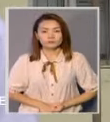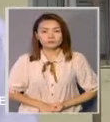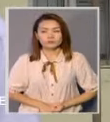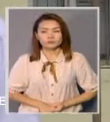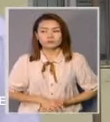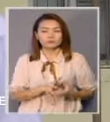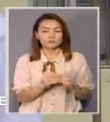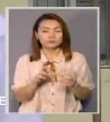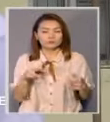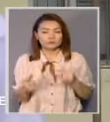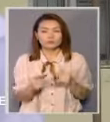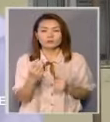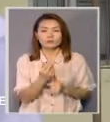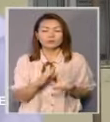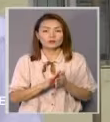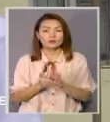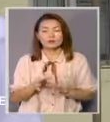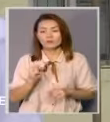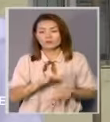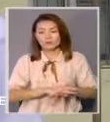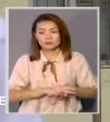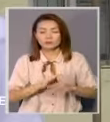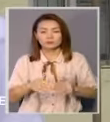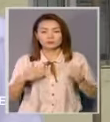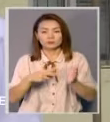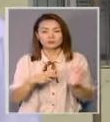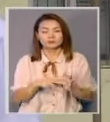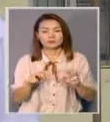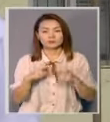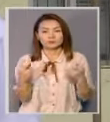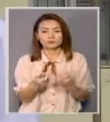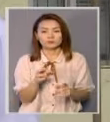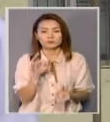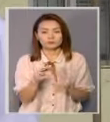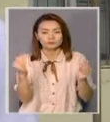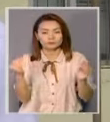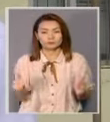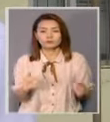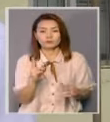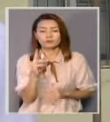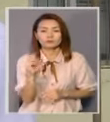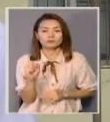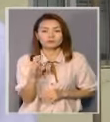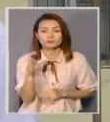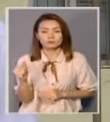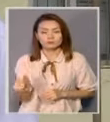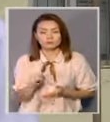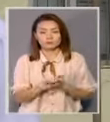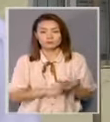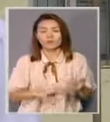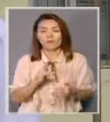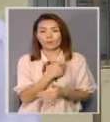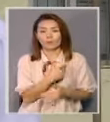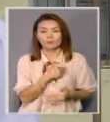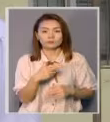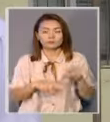В связи с переходом на цифровую систему, банк повысил стоимость комиссии с целью снижения кассовых операций. Теперь они